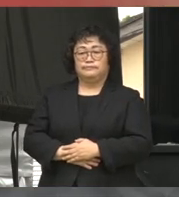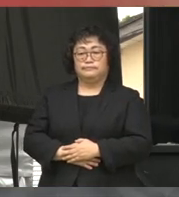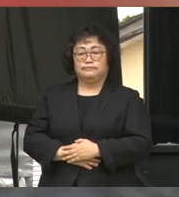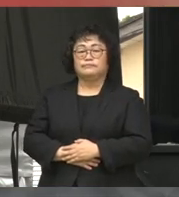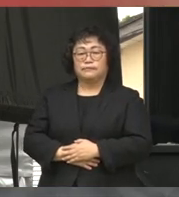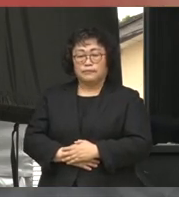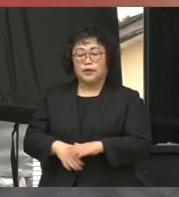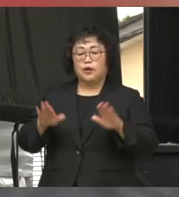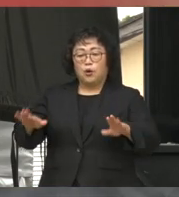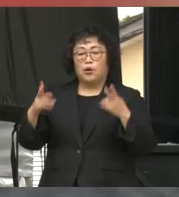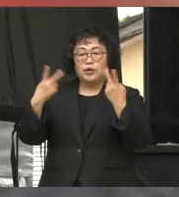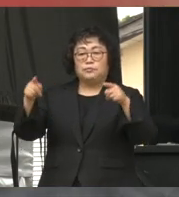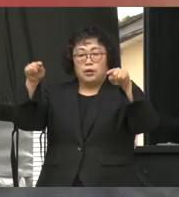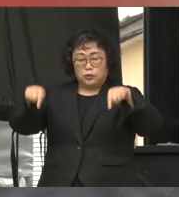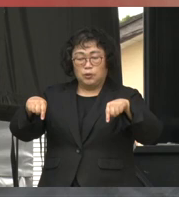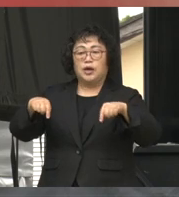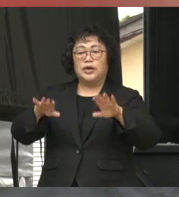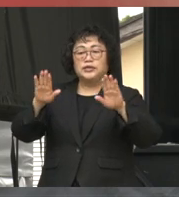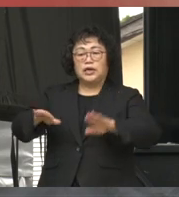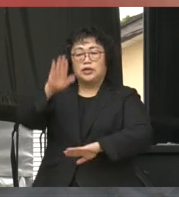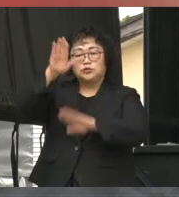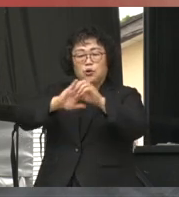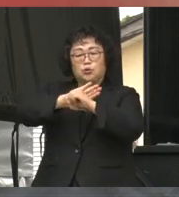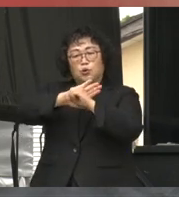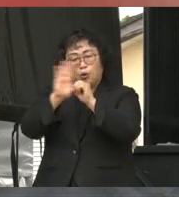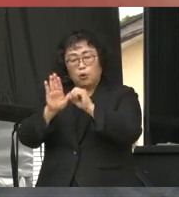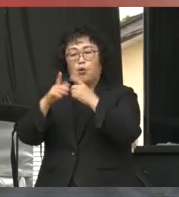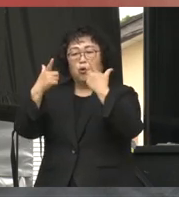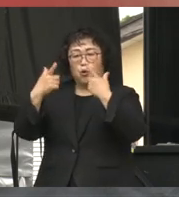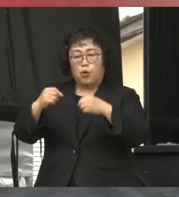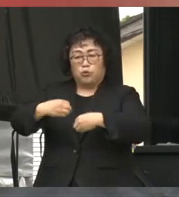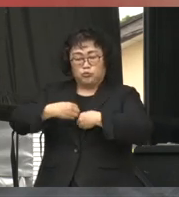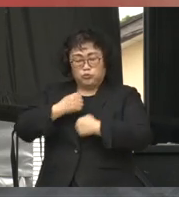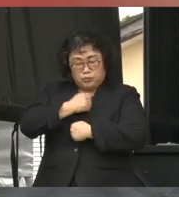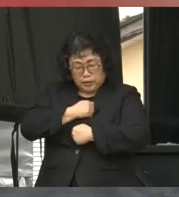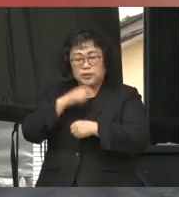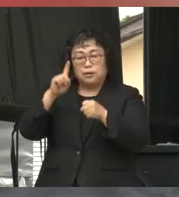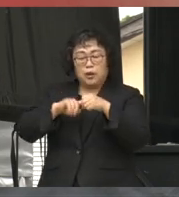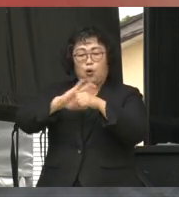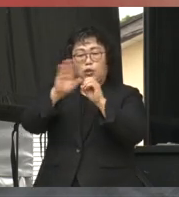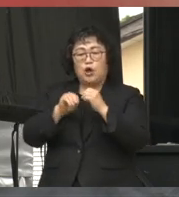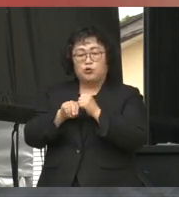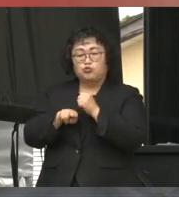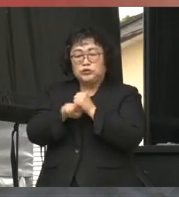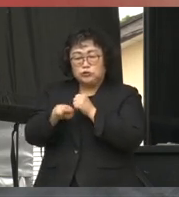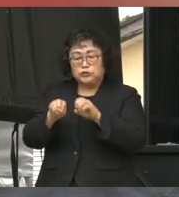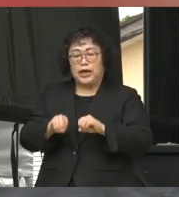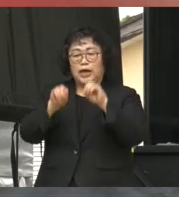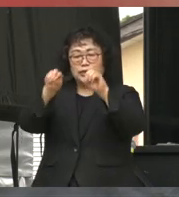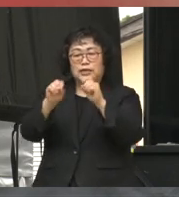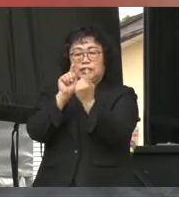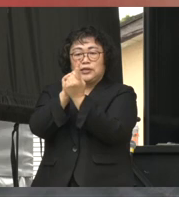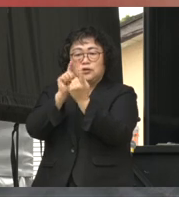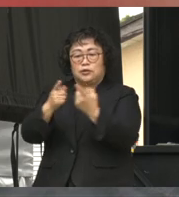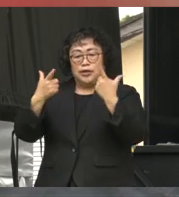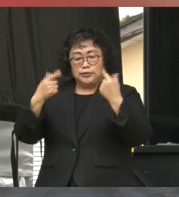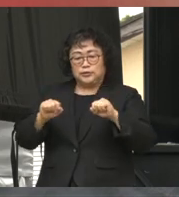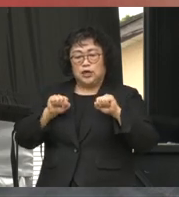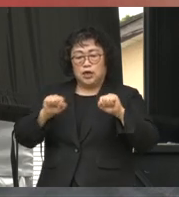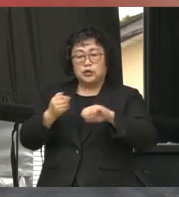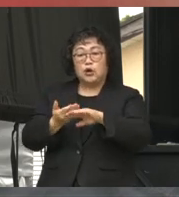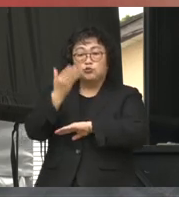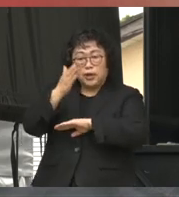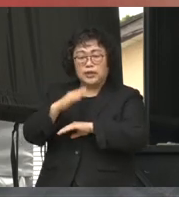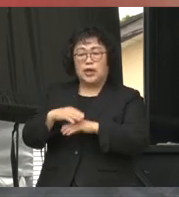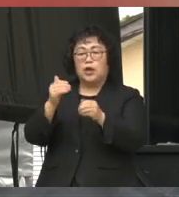なお本イベントは現状の情勢を踏まえ新型コロナウイルス感染症対策を徹底した上で